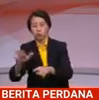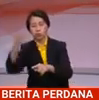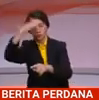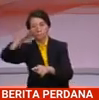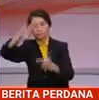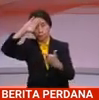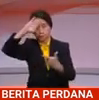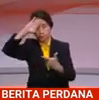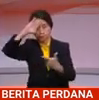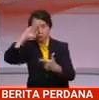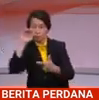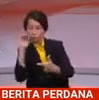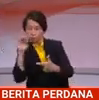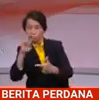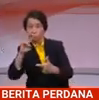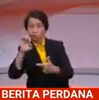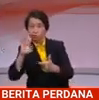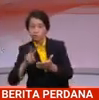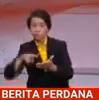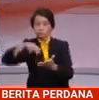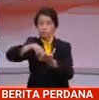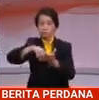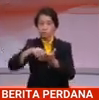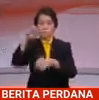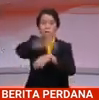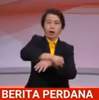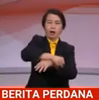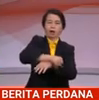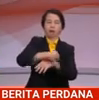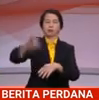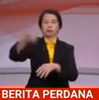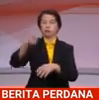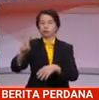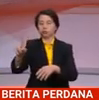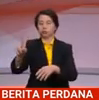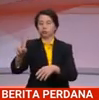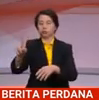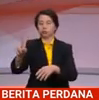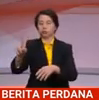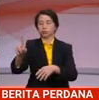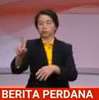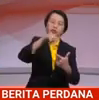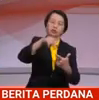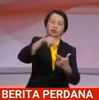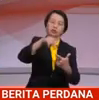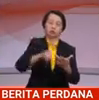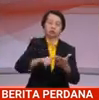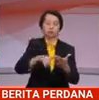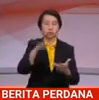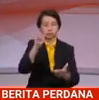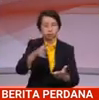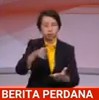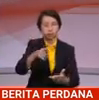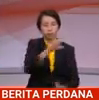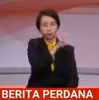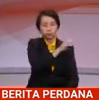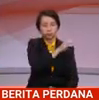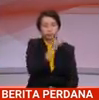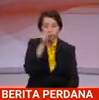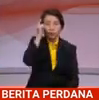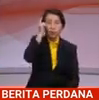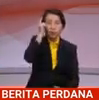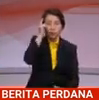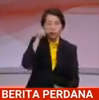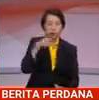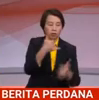sepenuhnya Perlis Vipers untuk bangkit dengan kemenangan 21-13. Jurulatih Terengganu Turtles, Muhammad Futra Abdul Ghani yang menyedari